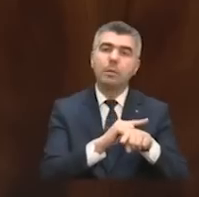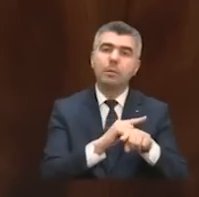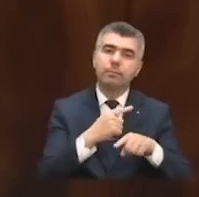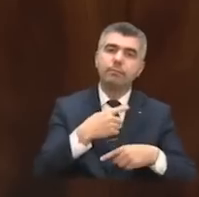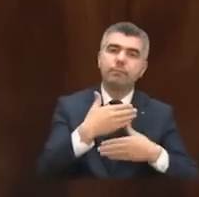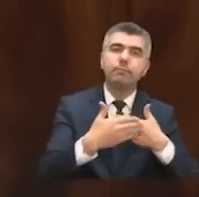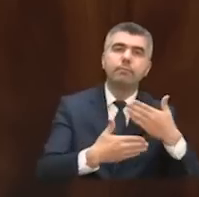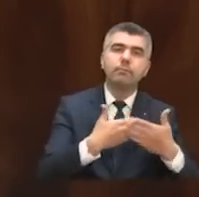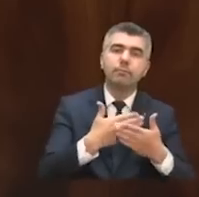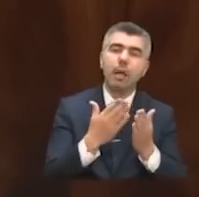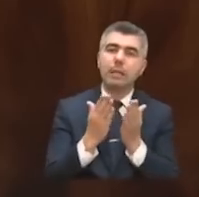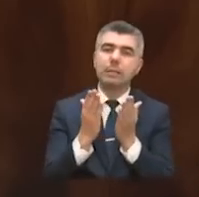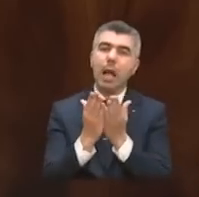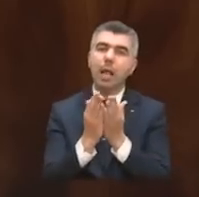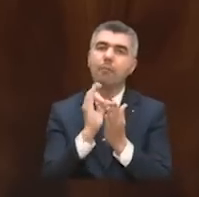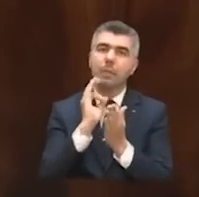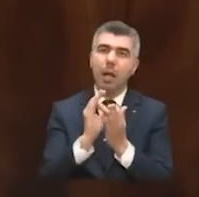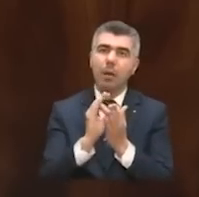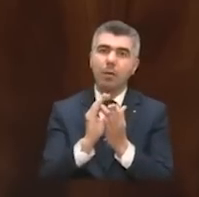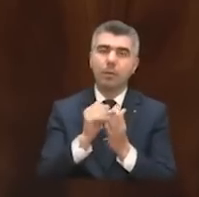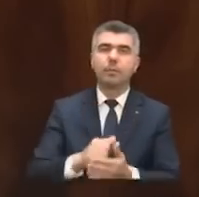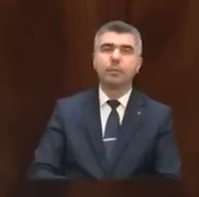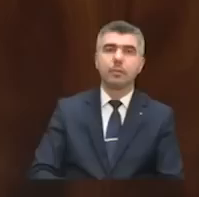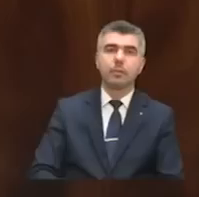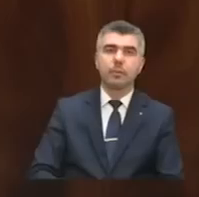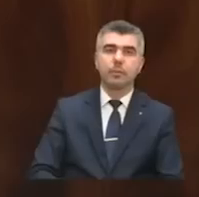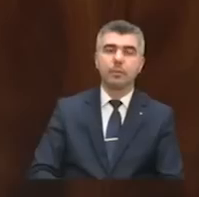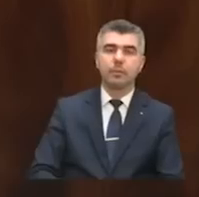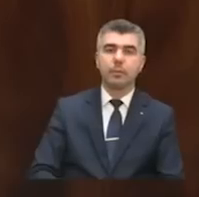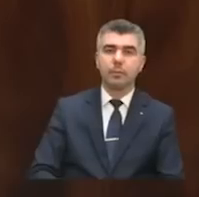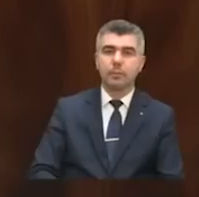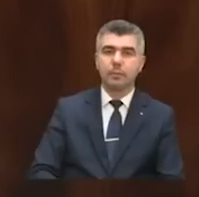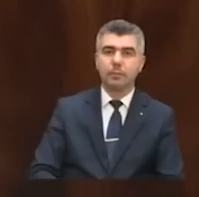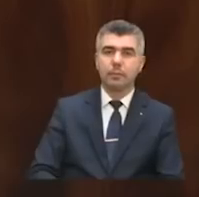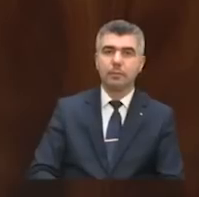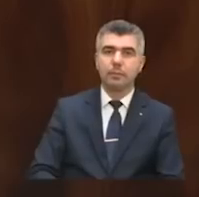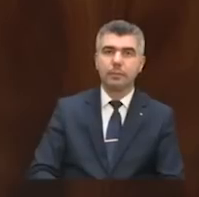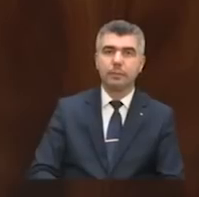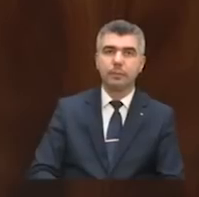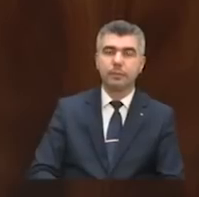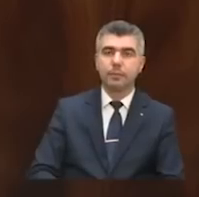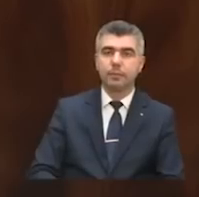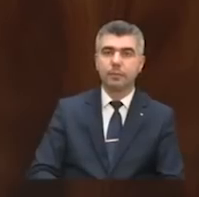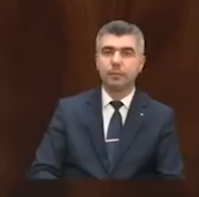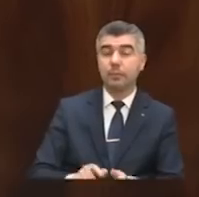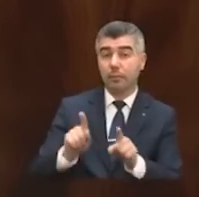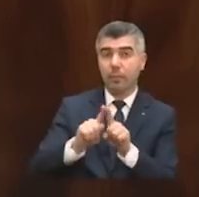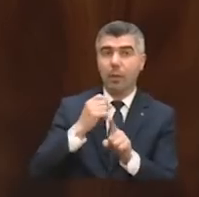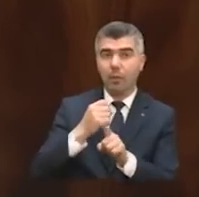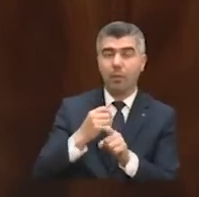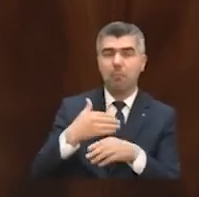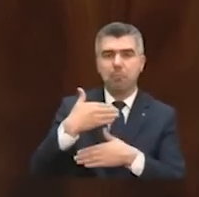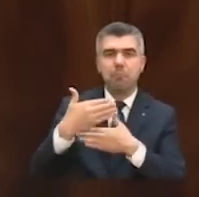يعني بالنسبه للطالب وهذا بالنسبه لنا جد مهم على مستوى ديال سميتو. من